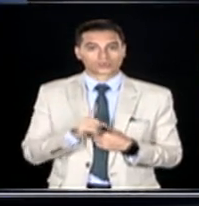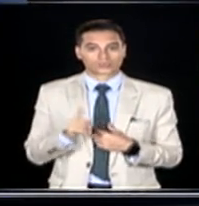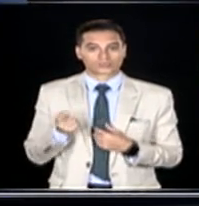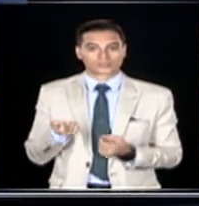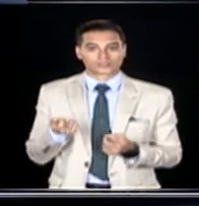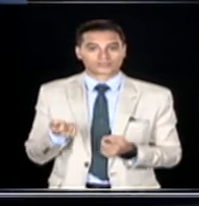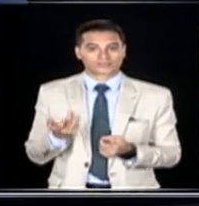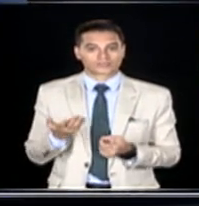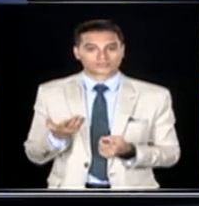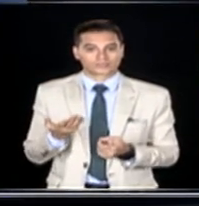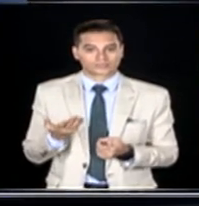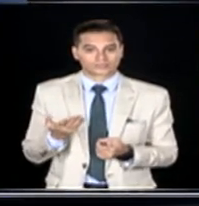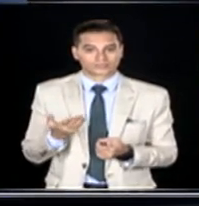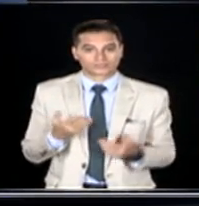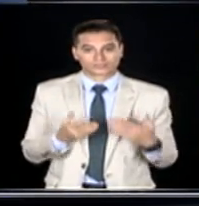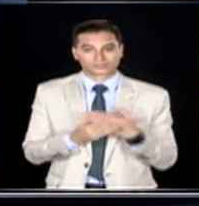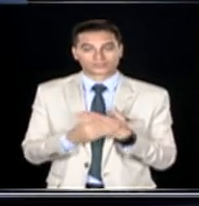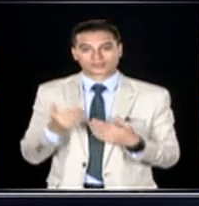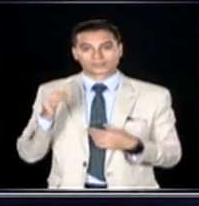إجابة؟ أمير عيد.